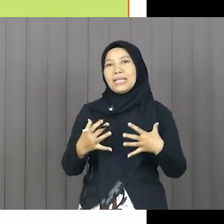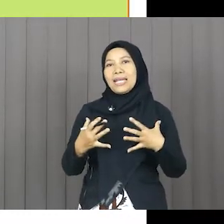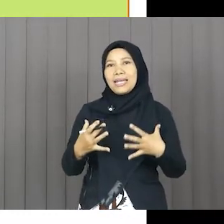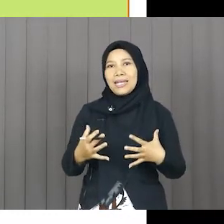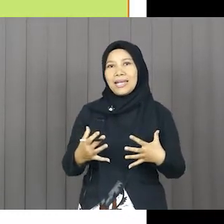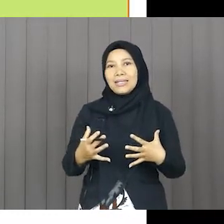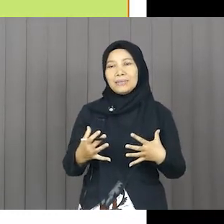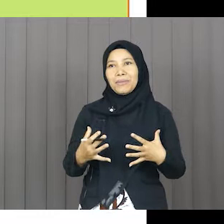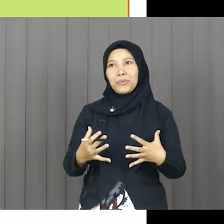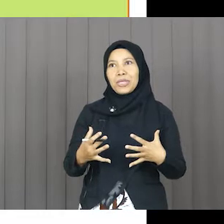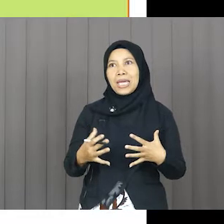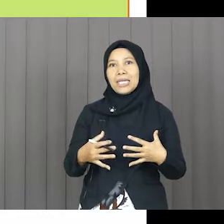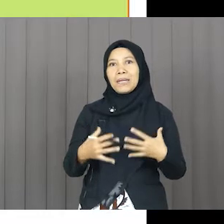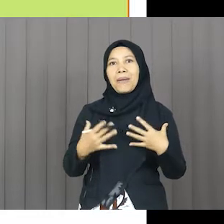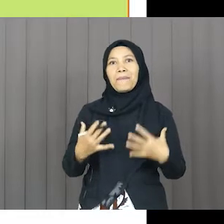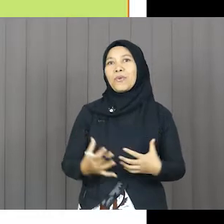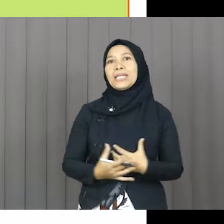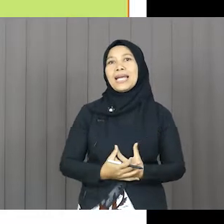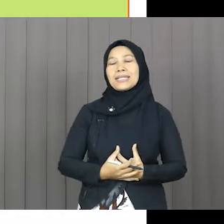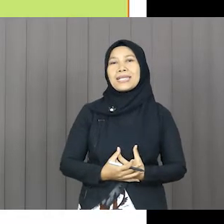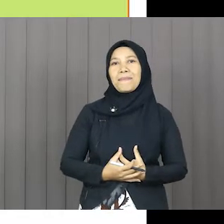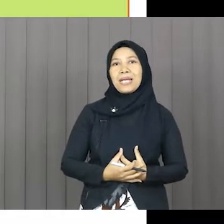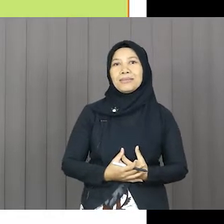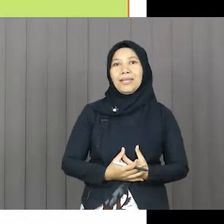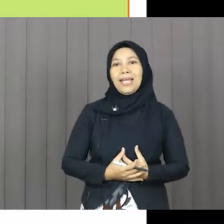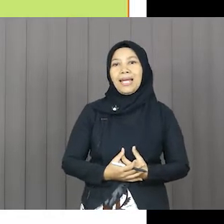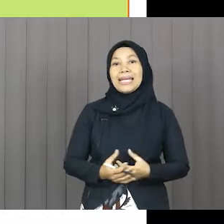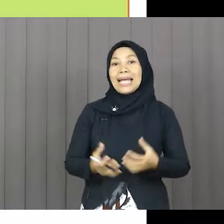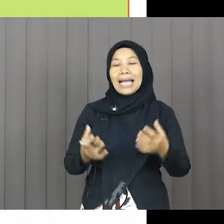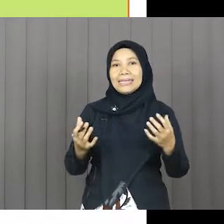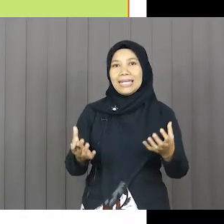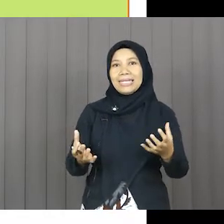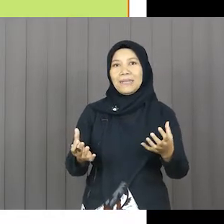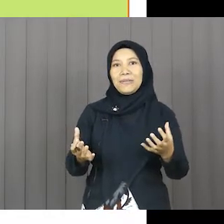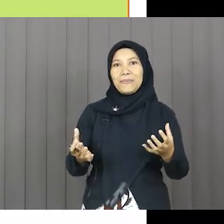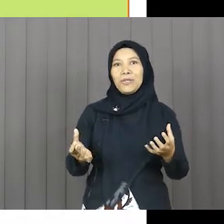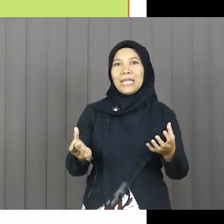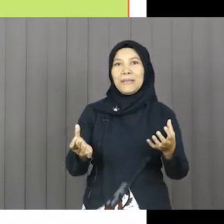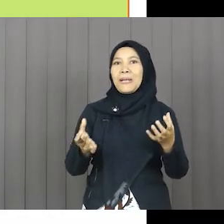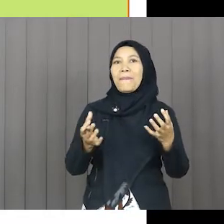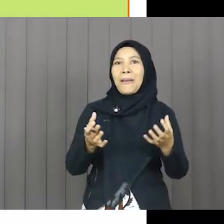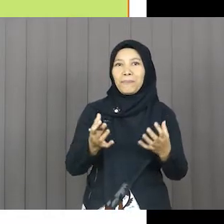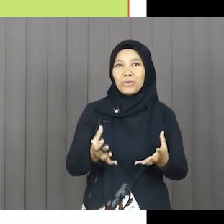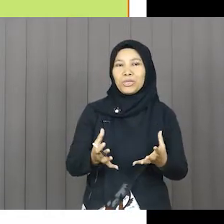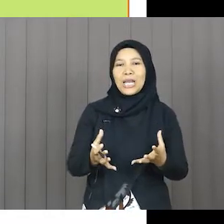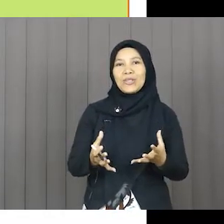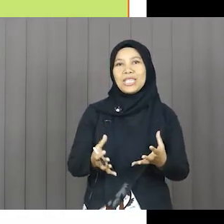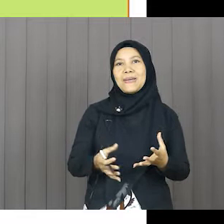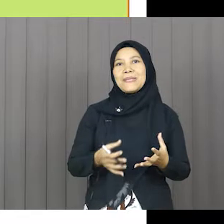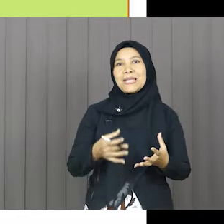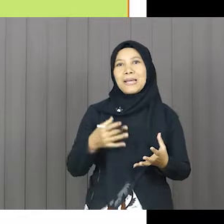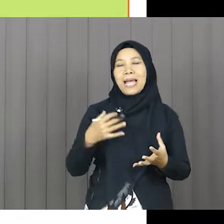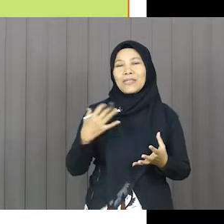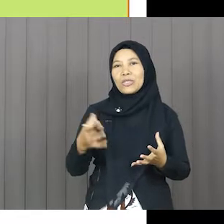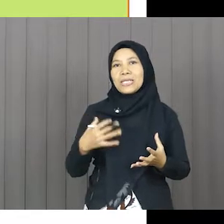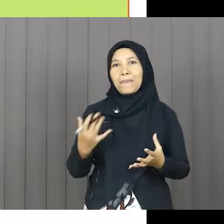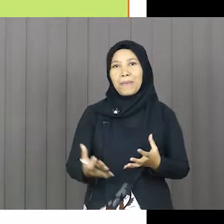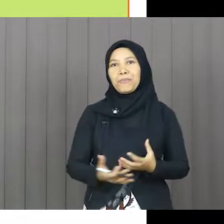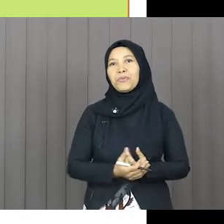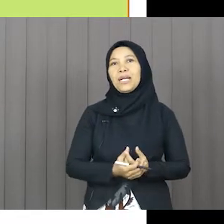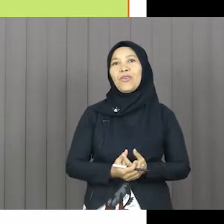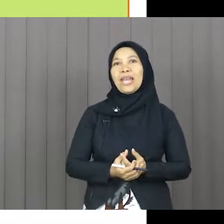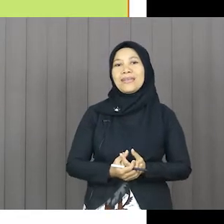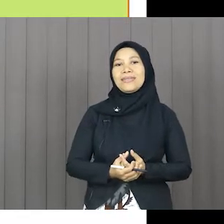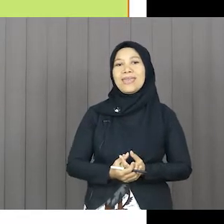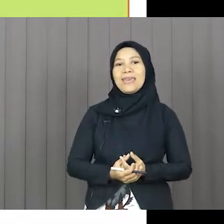semua negara mempunyai kemampuan yang sama. Kadang-kadang diberi modal berapapun, kalau tidak bisa atau tidak